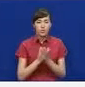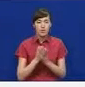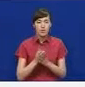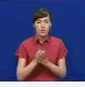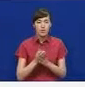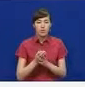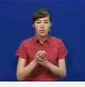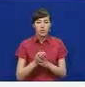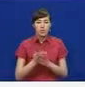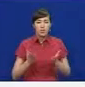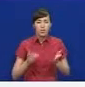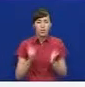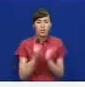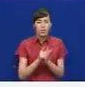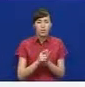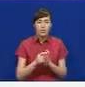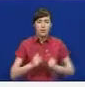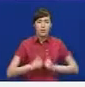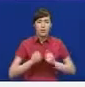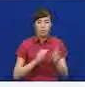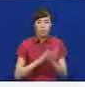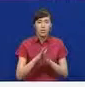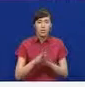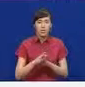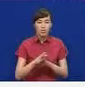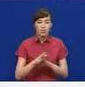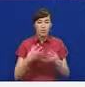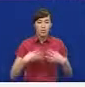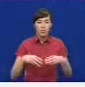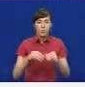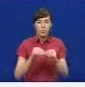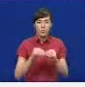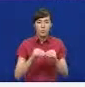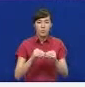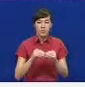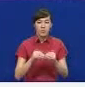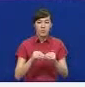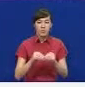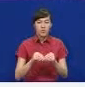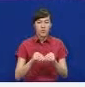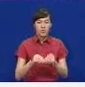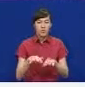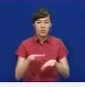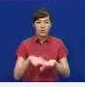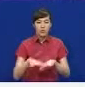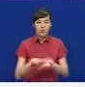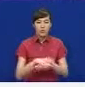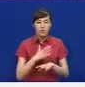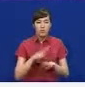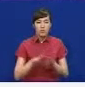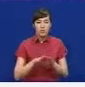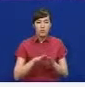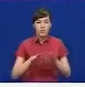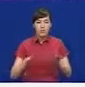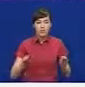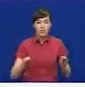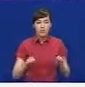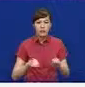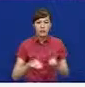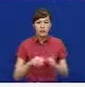ұстап, абыроймен атқара білді. Отбасымыз аман, мынау еліміз тыныш, халқымыз